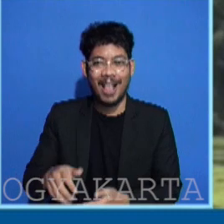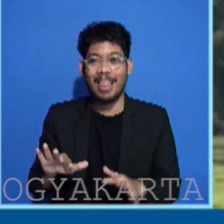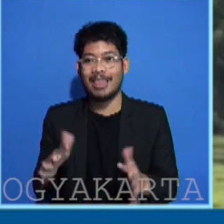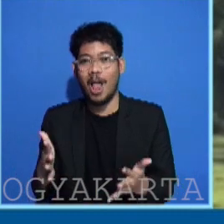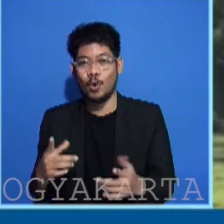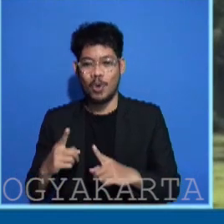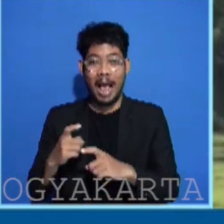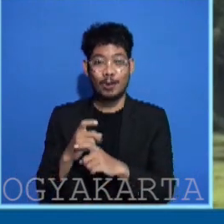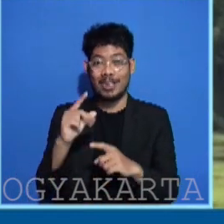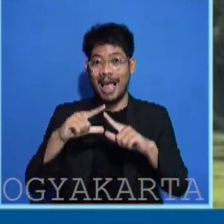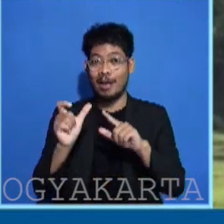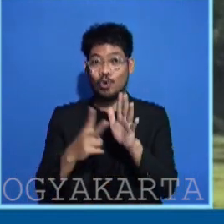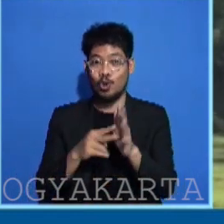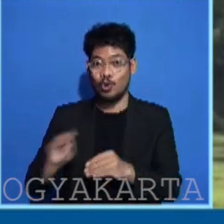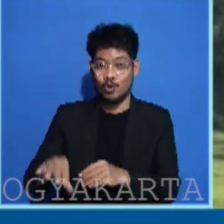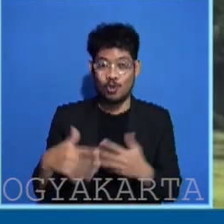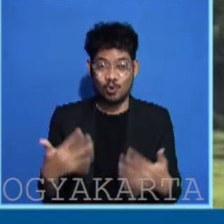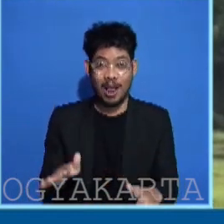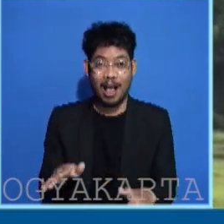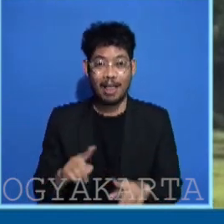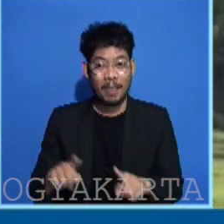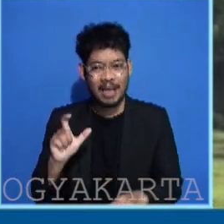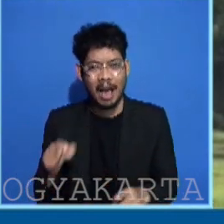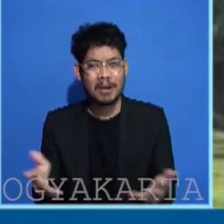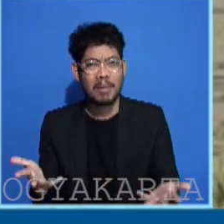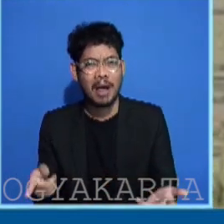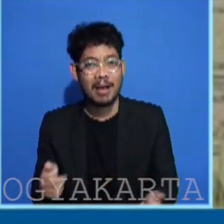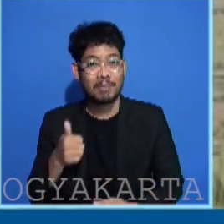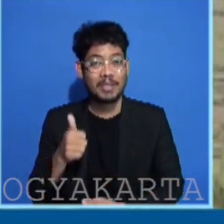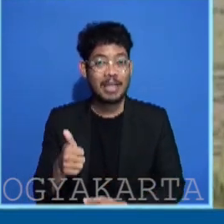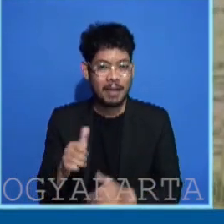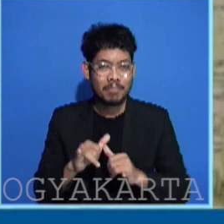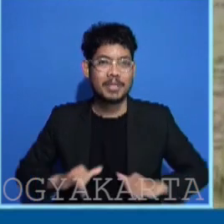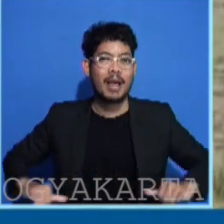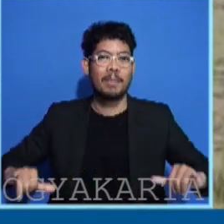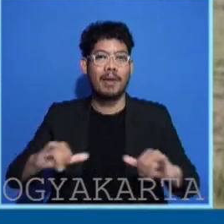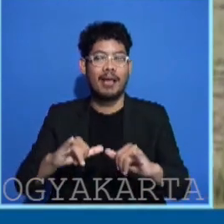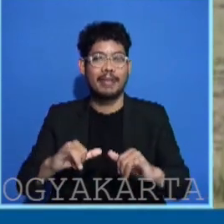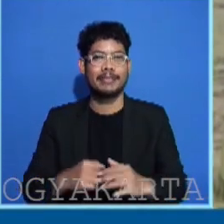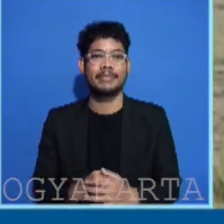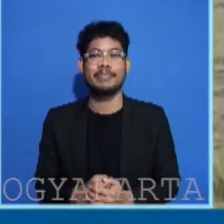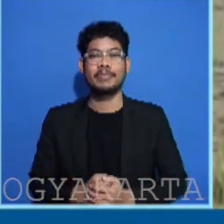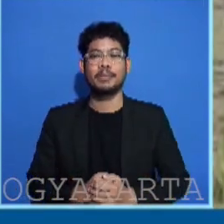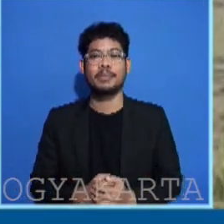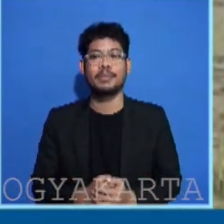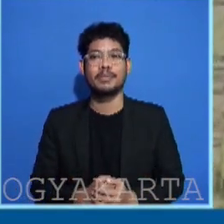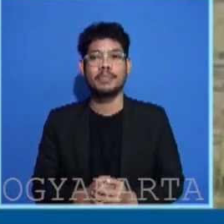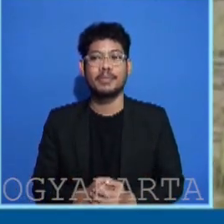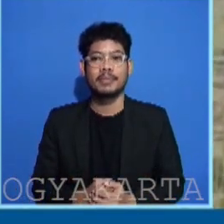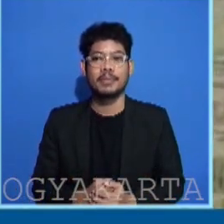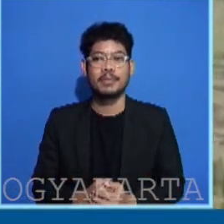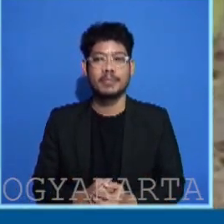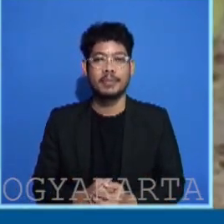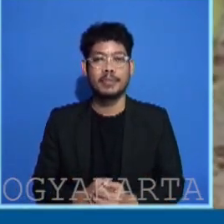sedayanipun kedata tindakan dicoro Manunggal utawi terpadu bab ingkang meniko ingkang sampun katinda Ageng